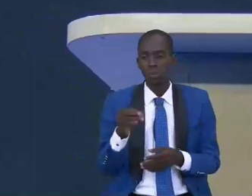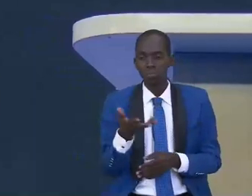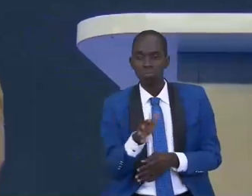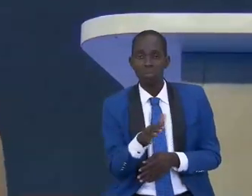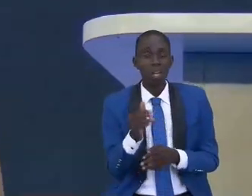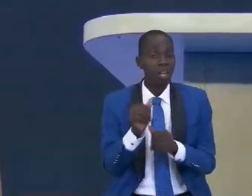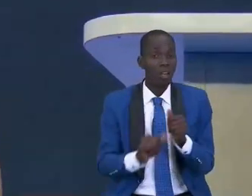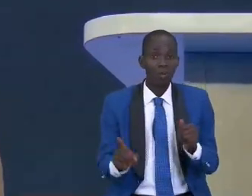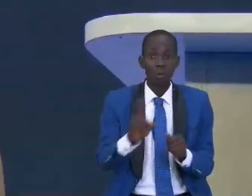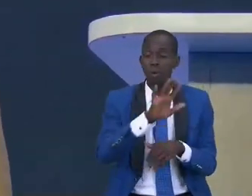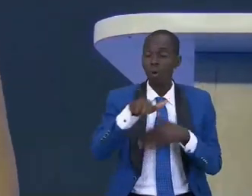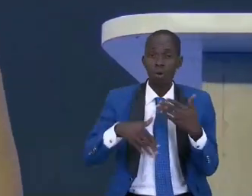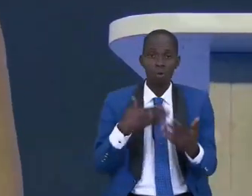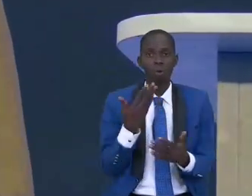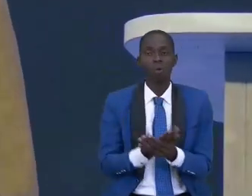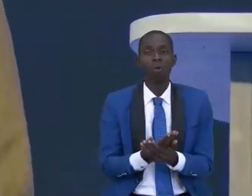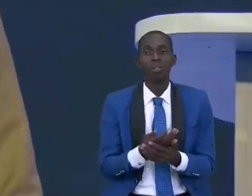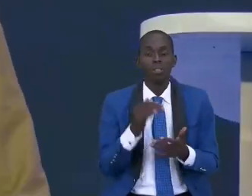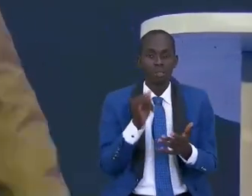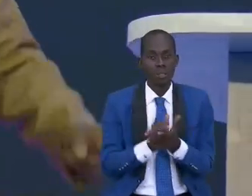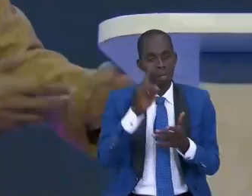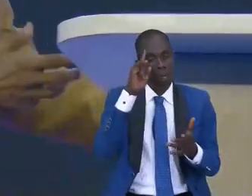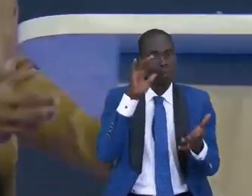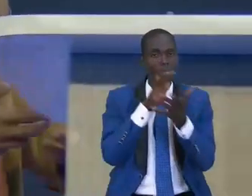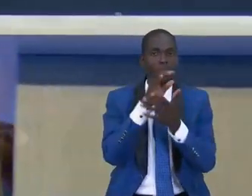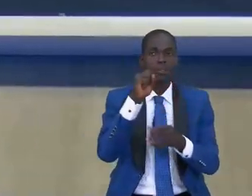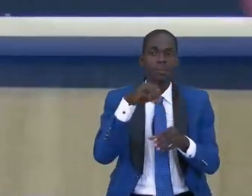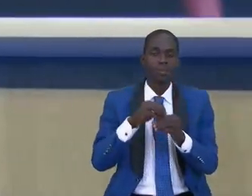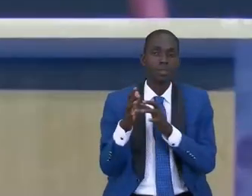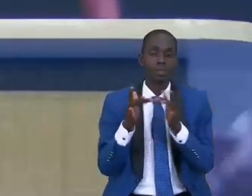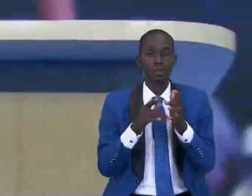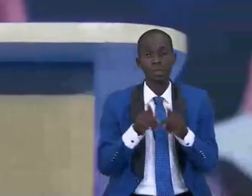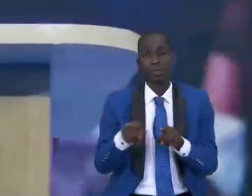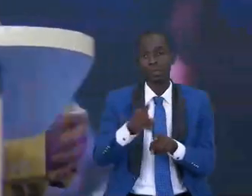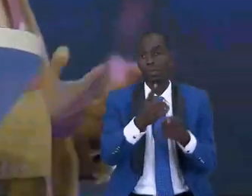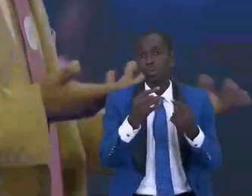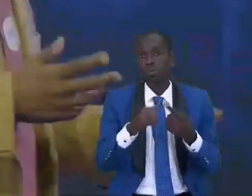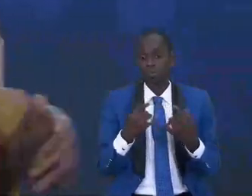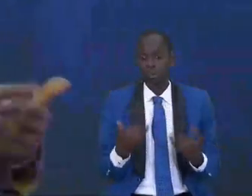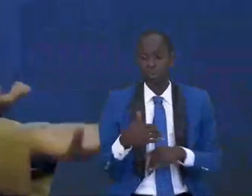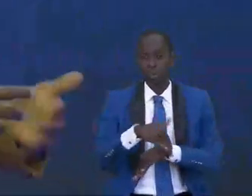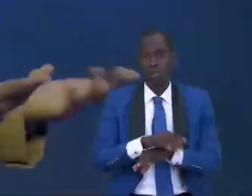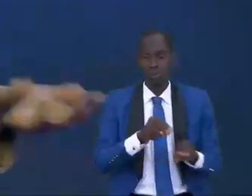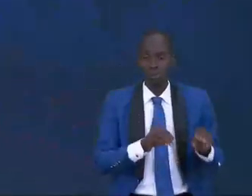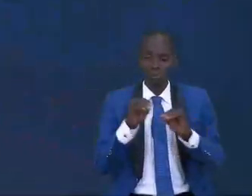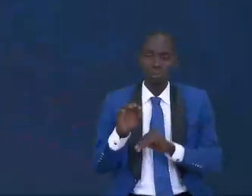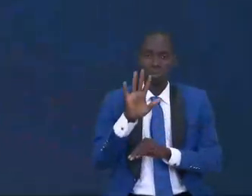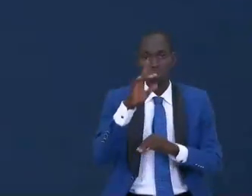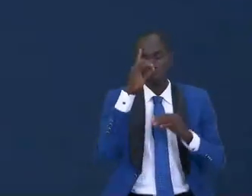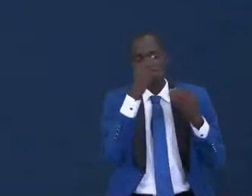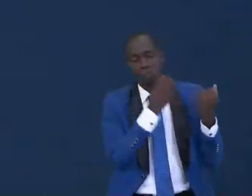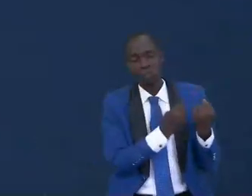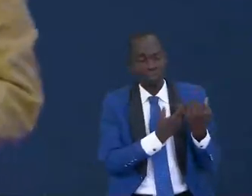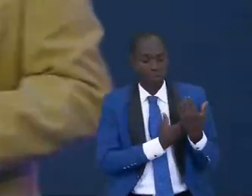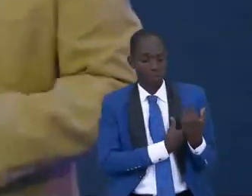partialité. Quiconque croit en Jésus est justifié. Ce soir, quand vous venez au Seigneur, vous mettez votre